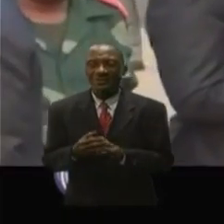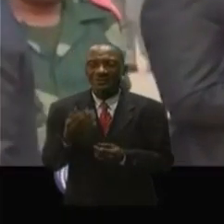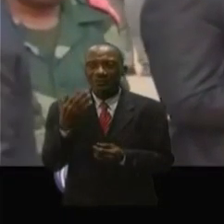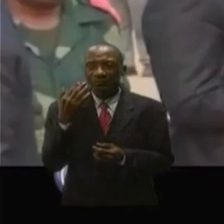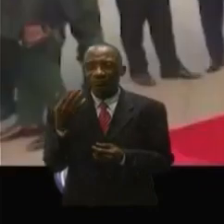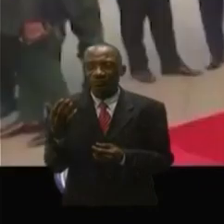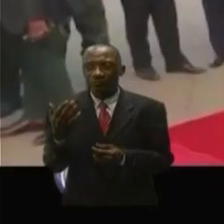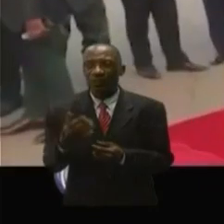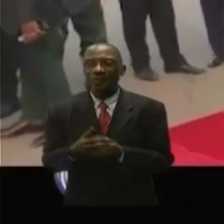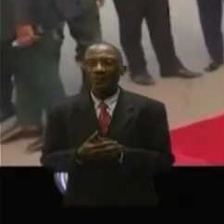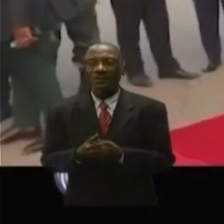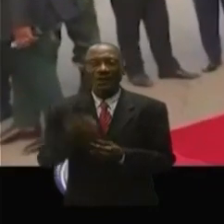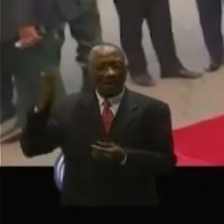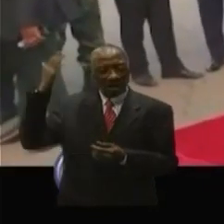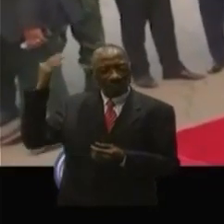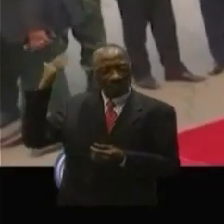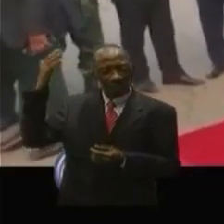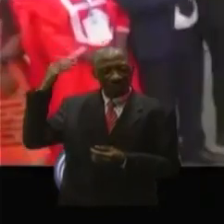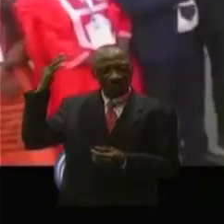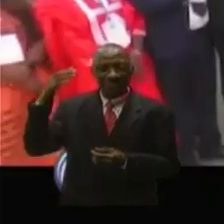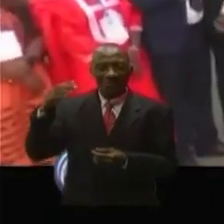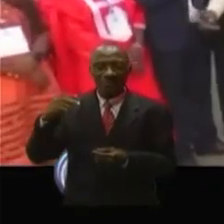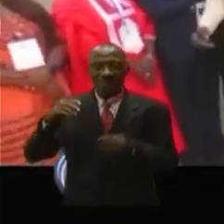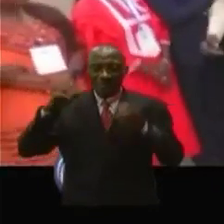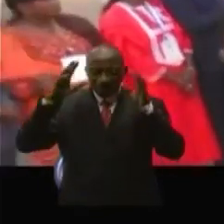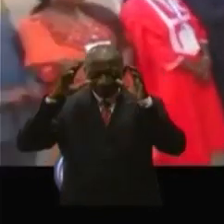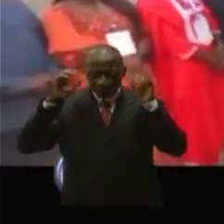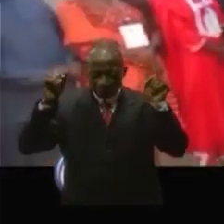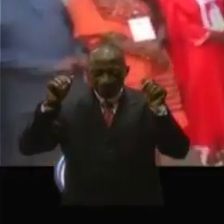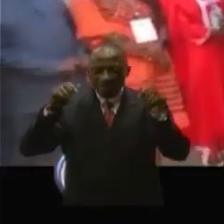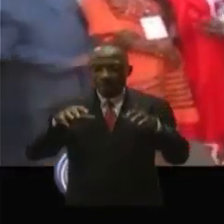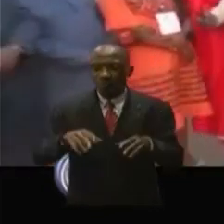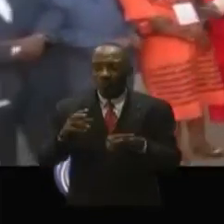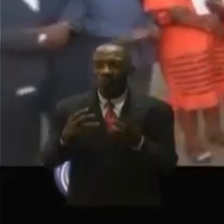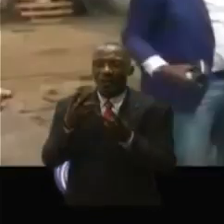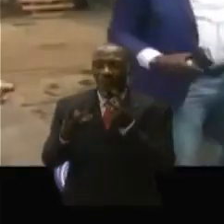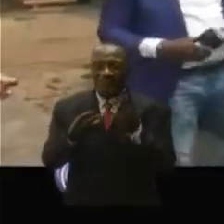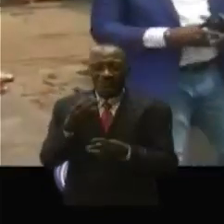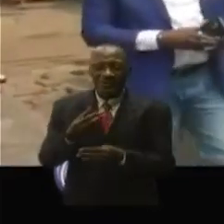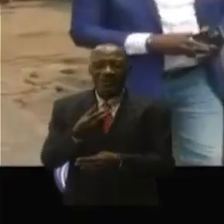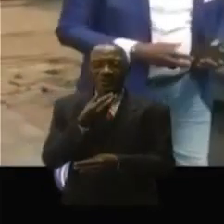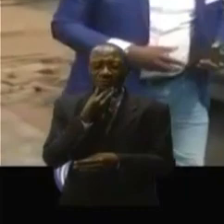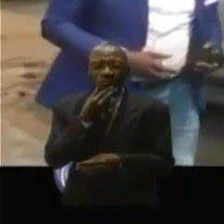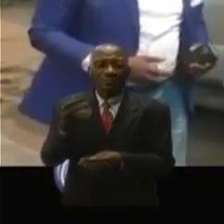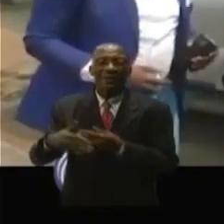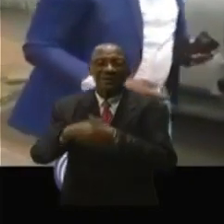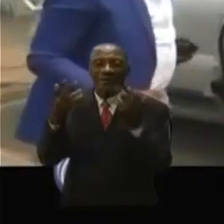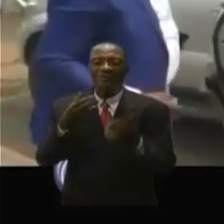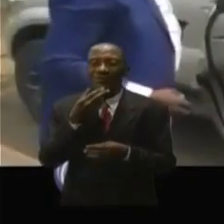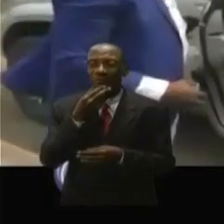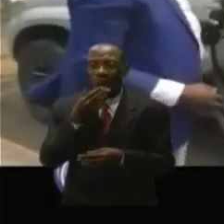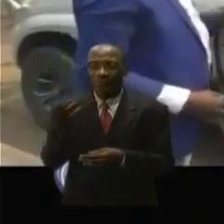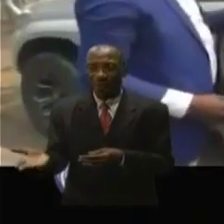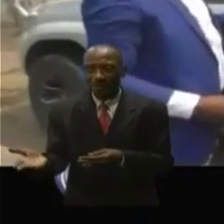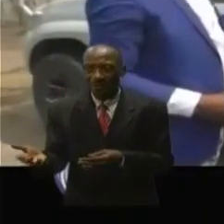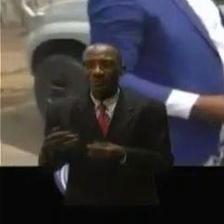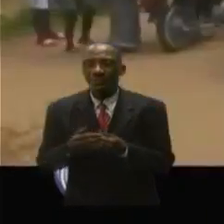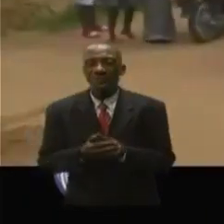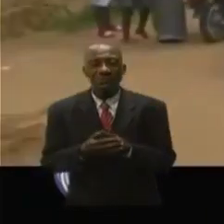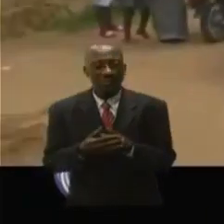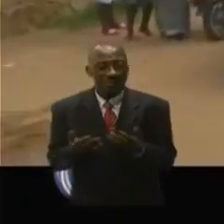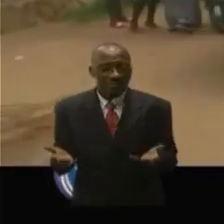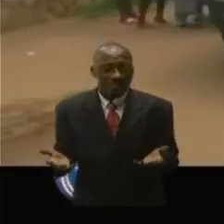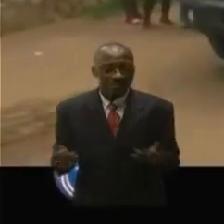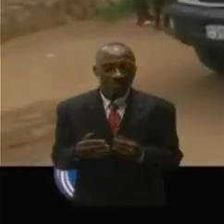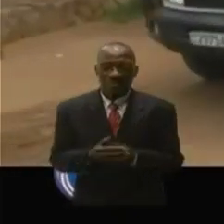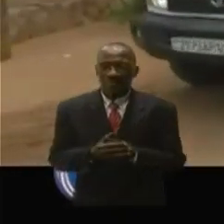Mbujimayi depuis qu'il a été élu président de la République démocratique du Congo. C'est le directeur provincial de la CNSS Kassai Oriental, Alidor